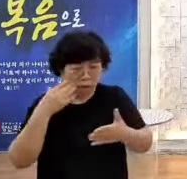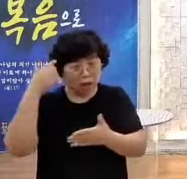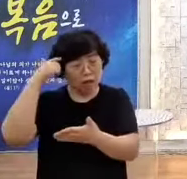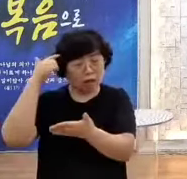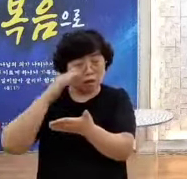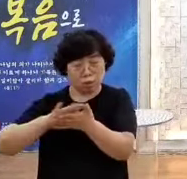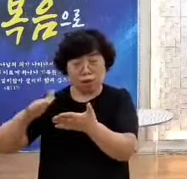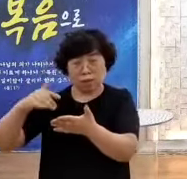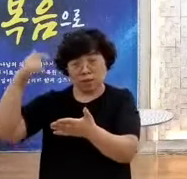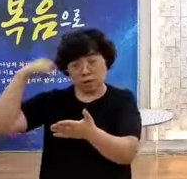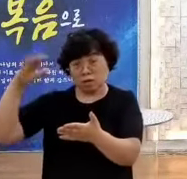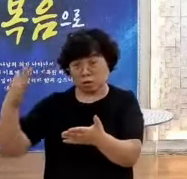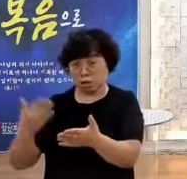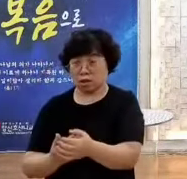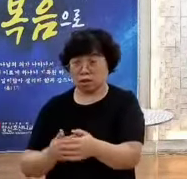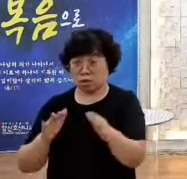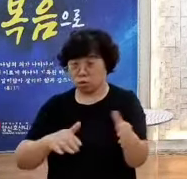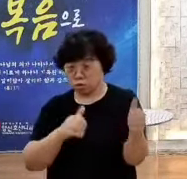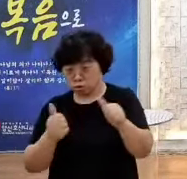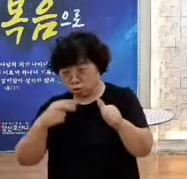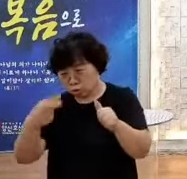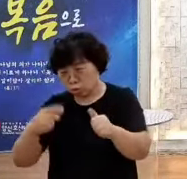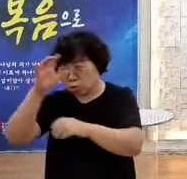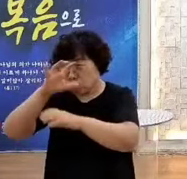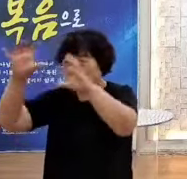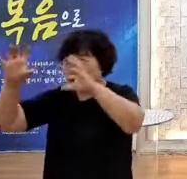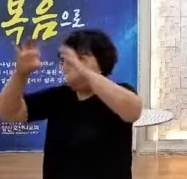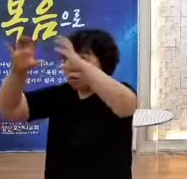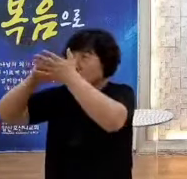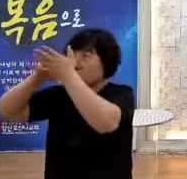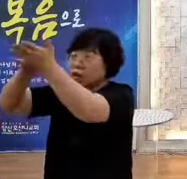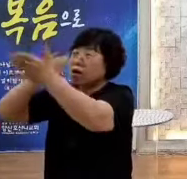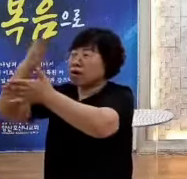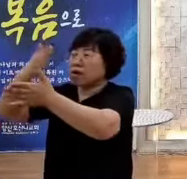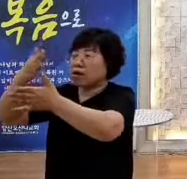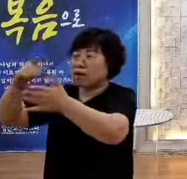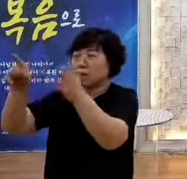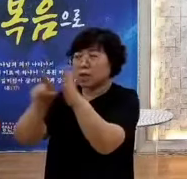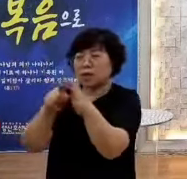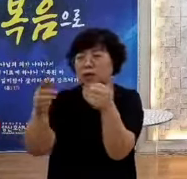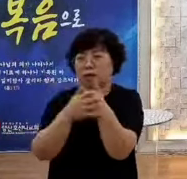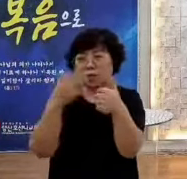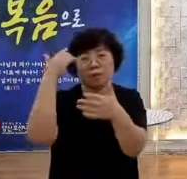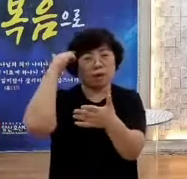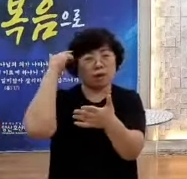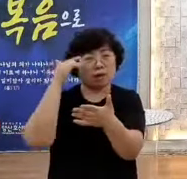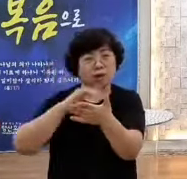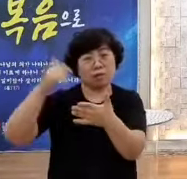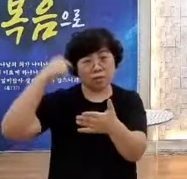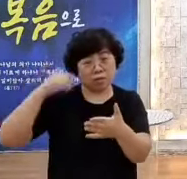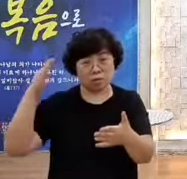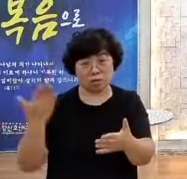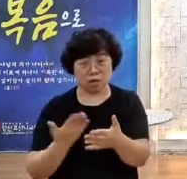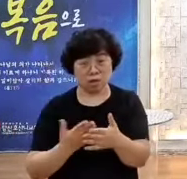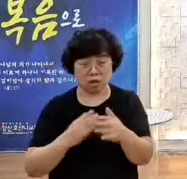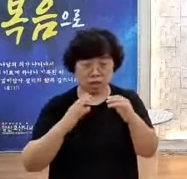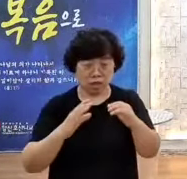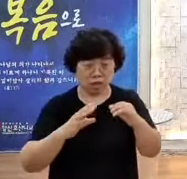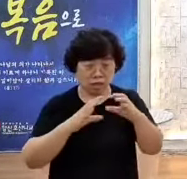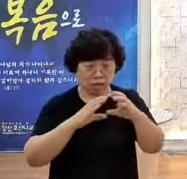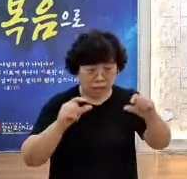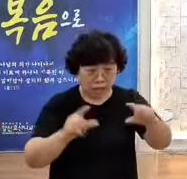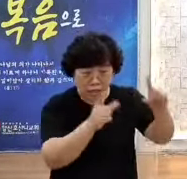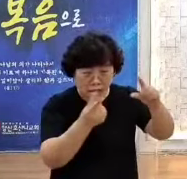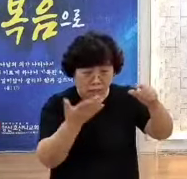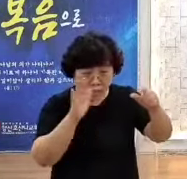죽어도 나는 천국 간다. 이게 목적이긴 하지만 이 땅에 사는 동안에도 마찬가지. 불안이 아니라